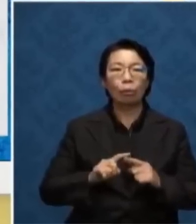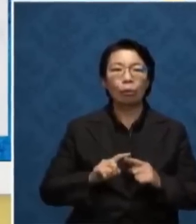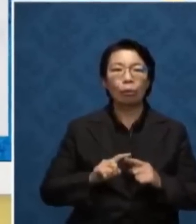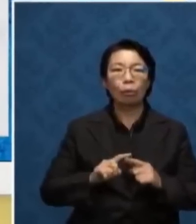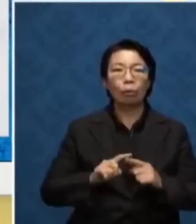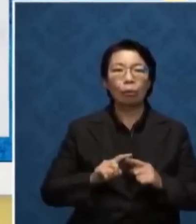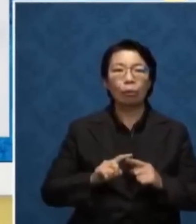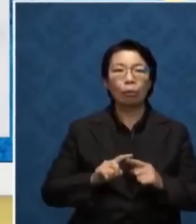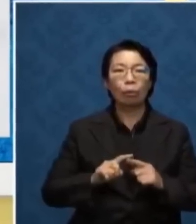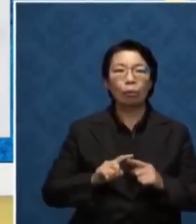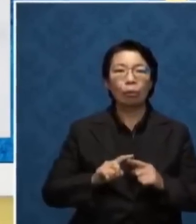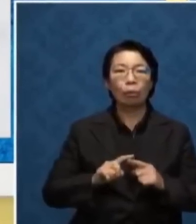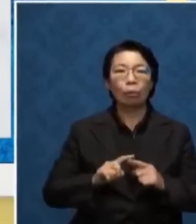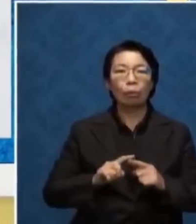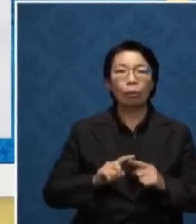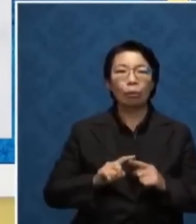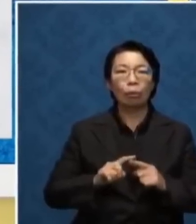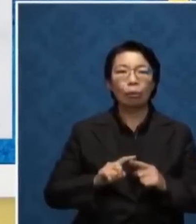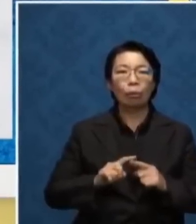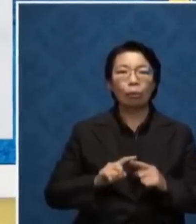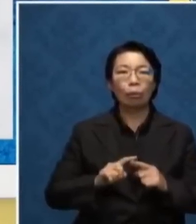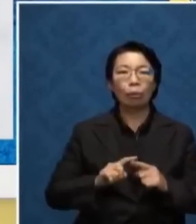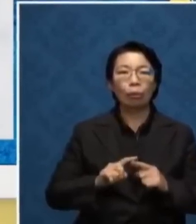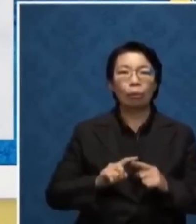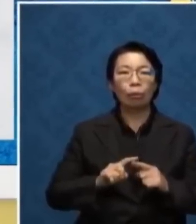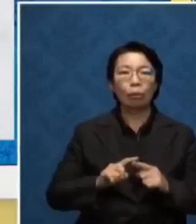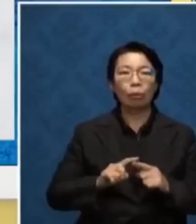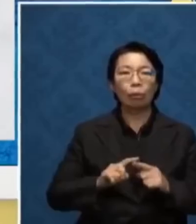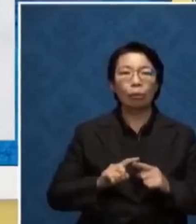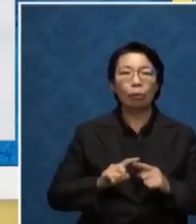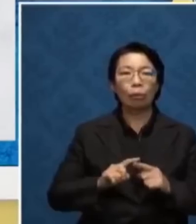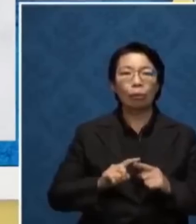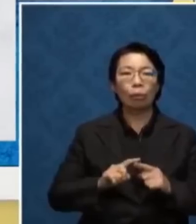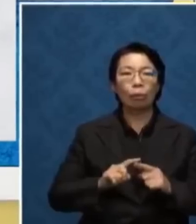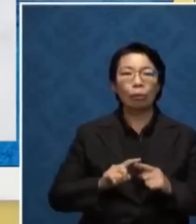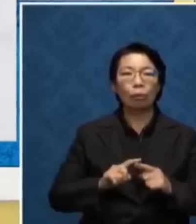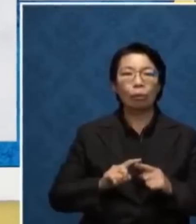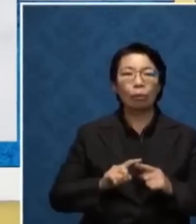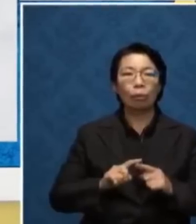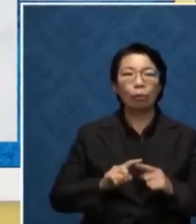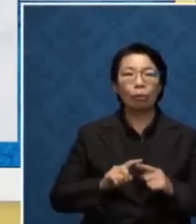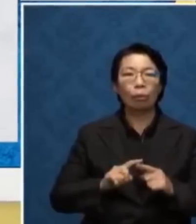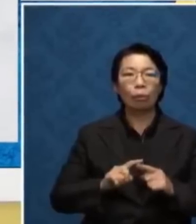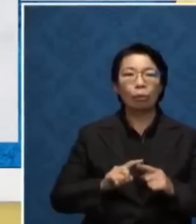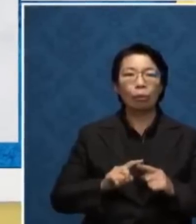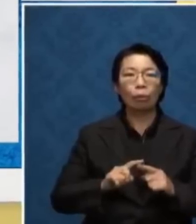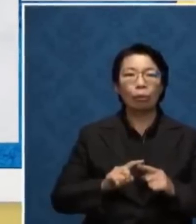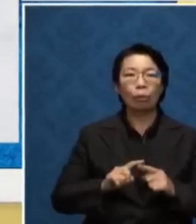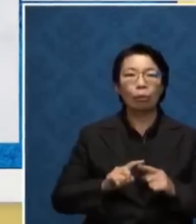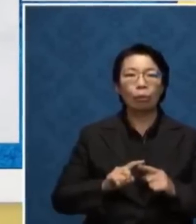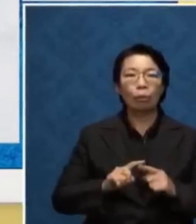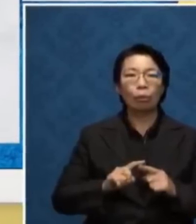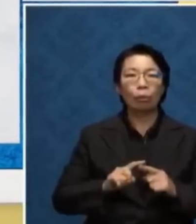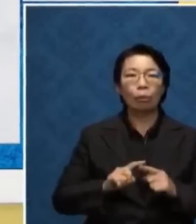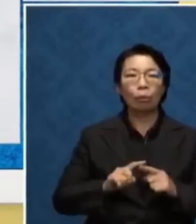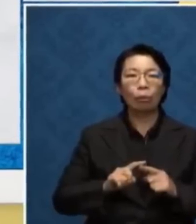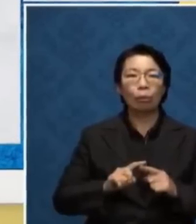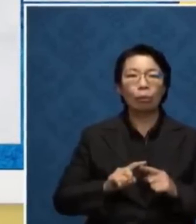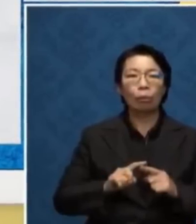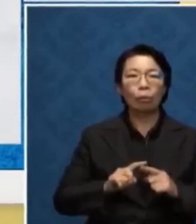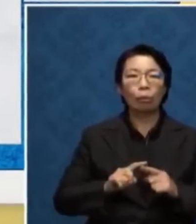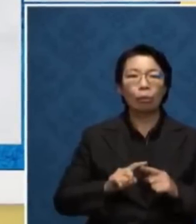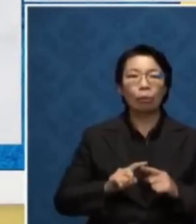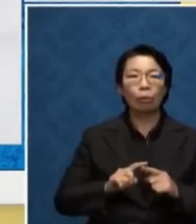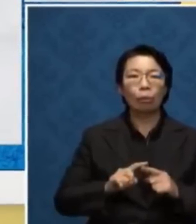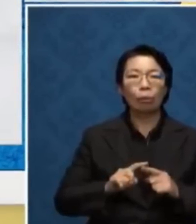เด็นนะคะท่านประธานเนื่องจากการรับซื้อไฟฟ้าจากผู้ผลิตไฟฟ้าโรงไฟฟ้าขนาดเล็กมากมีวัตถุ